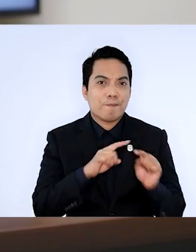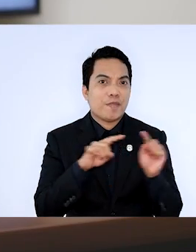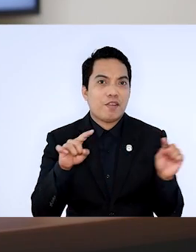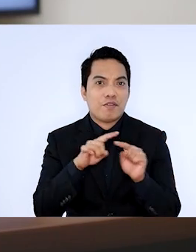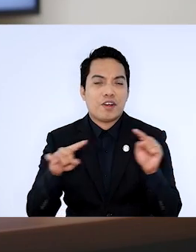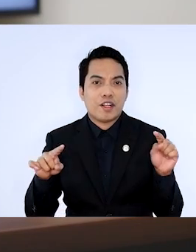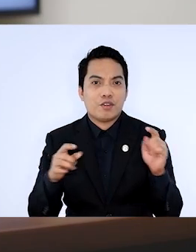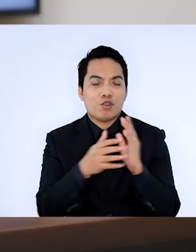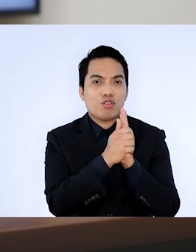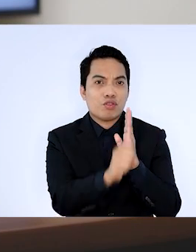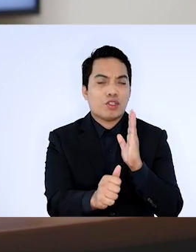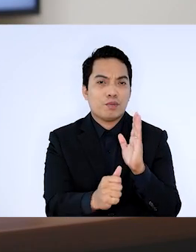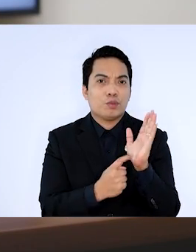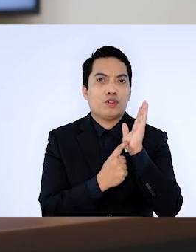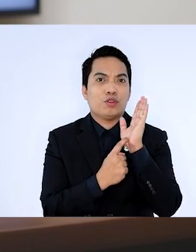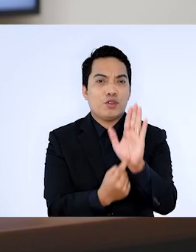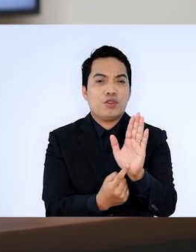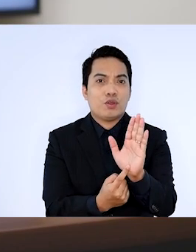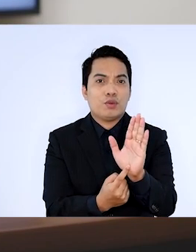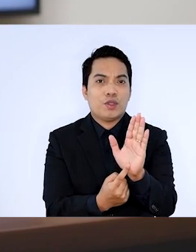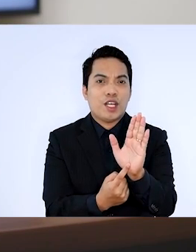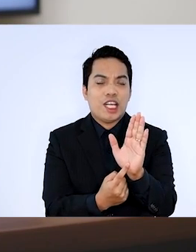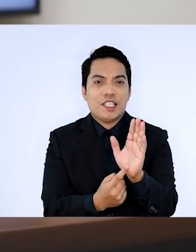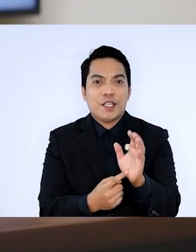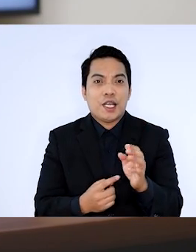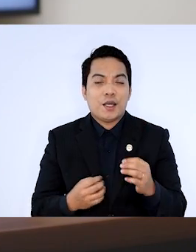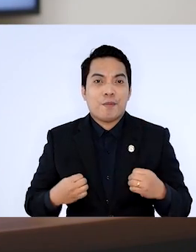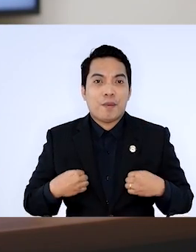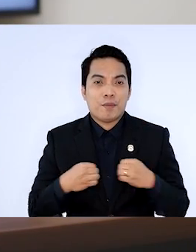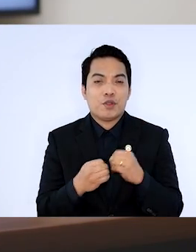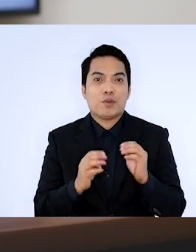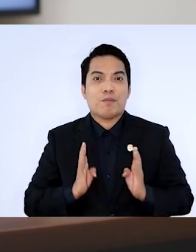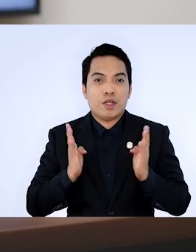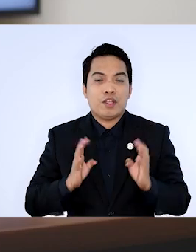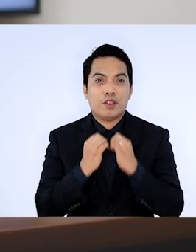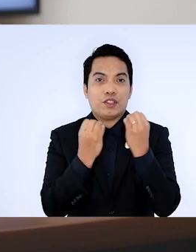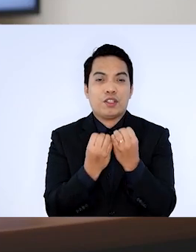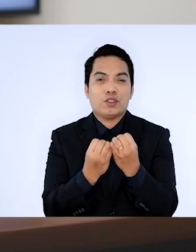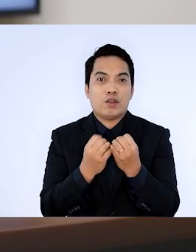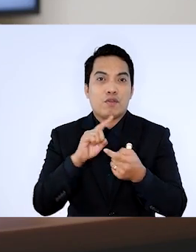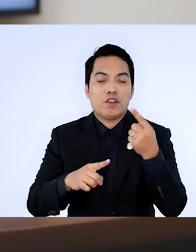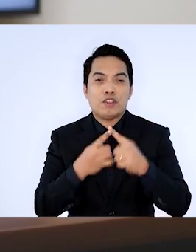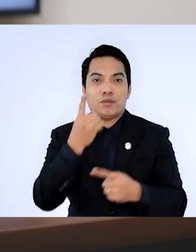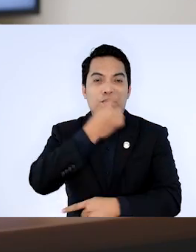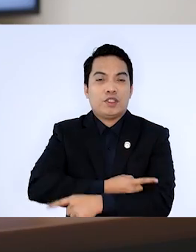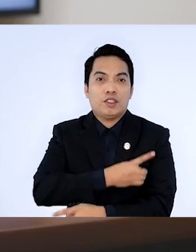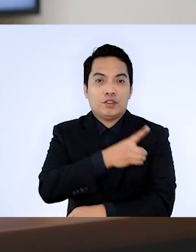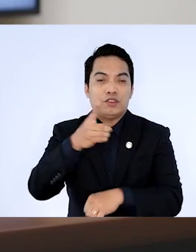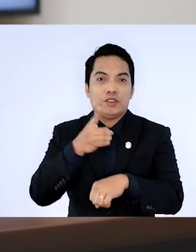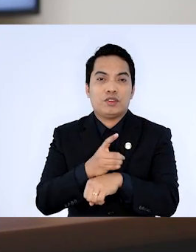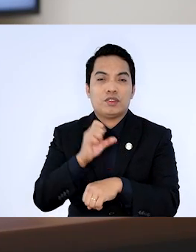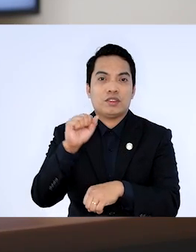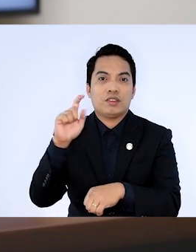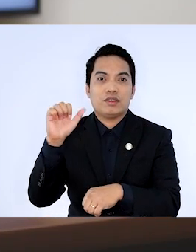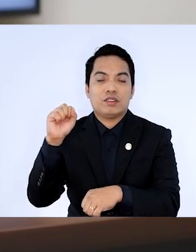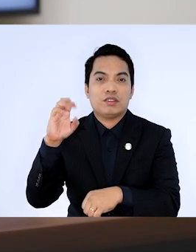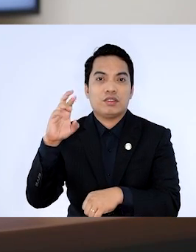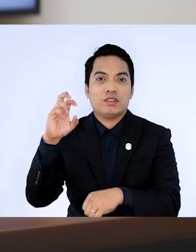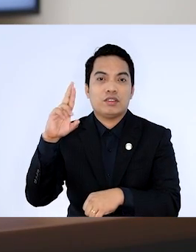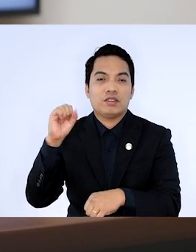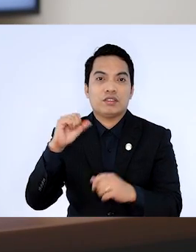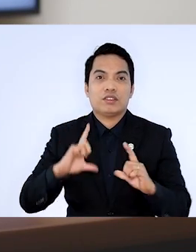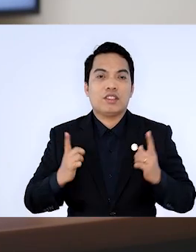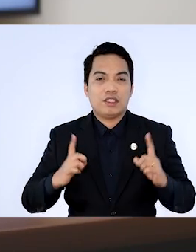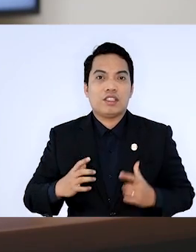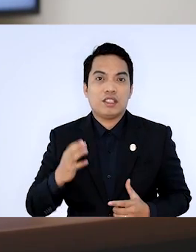Iba't ibang talento ang ipinamalas ng mga nasa kapisan ng binihi sa isinugwang Friendship Day sa distrito ng Santa Cruz, Laguna.